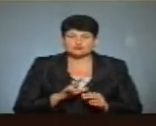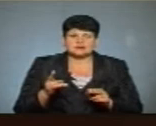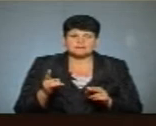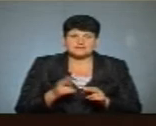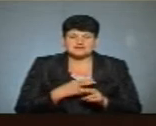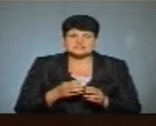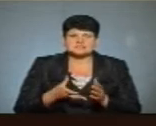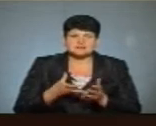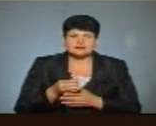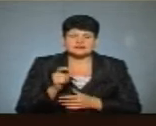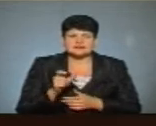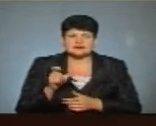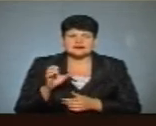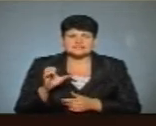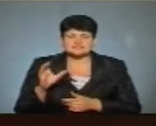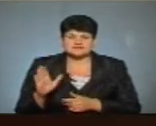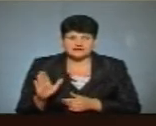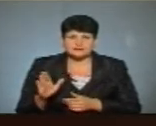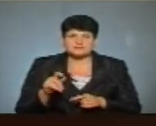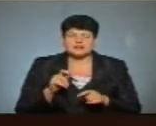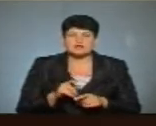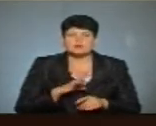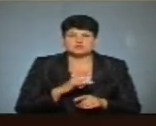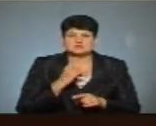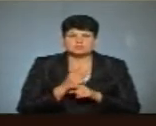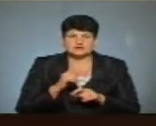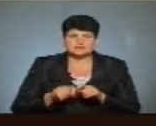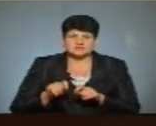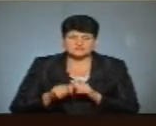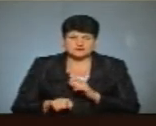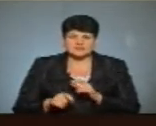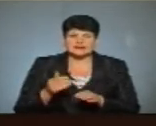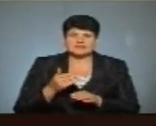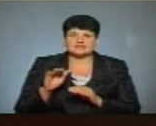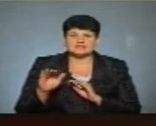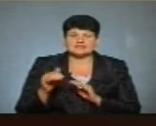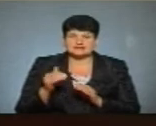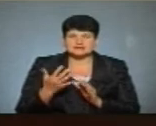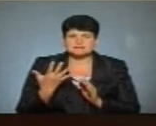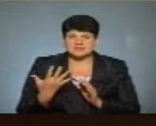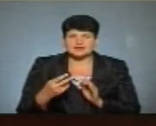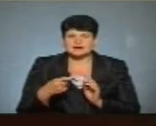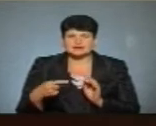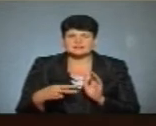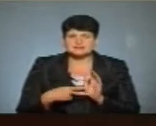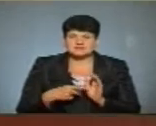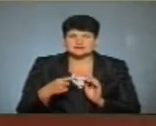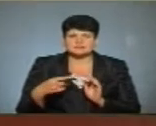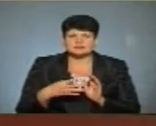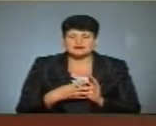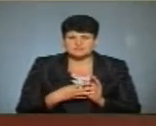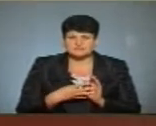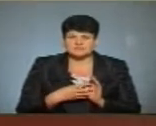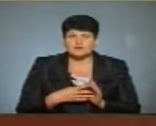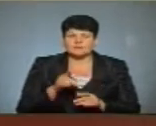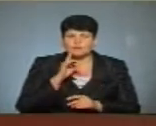сплати ЄСВ, мораторій був на перевірки, а також кредити 5-7-9. Поки що ми, так